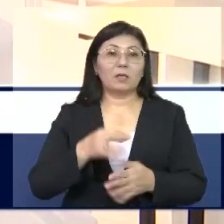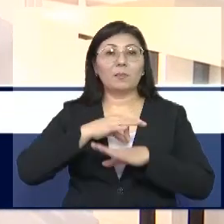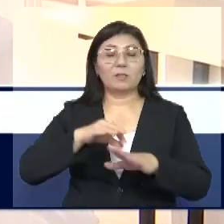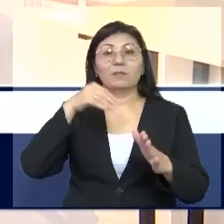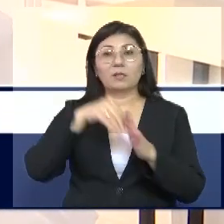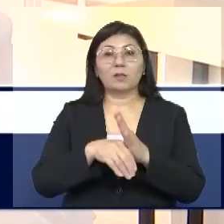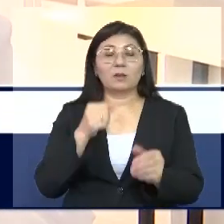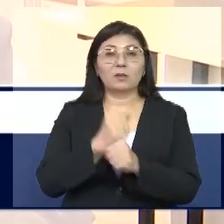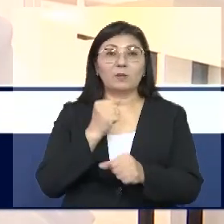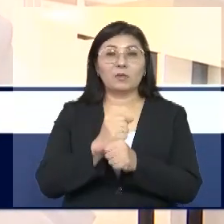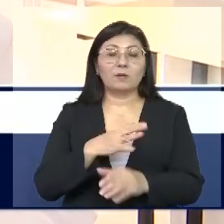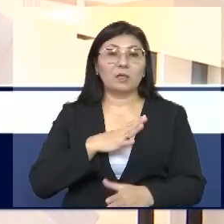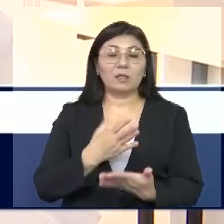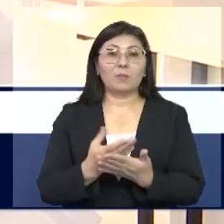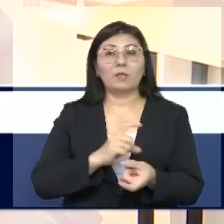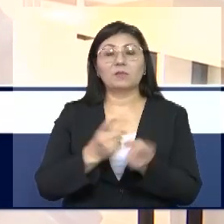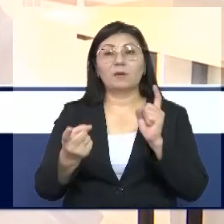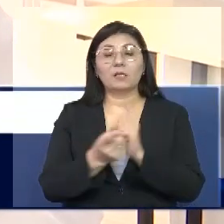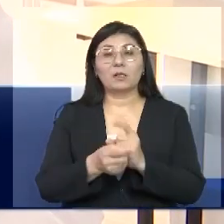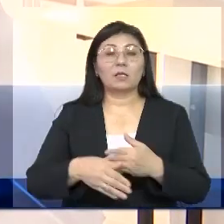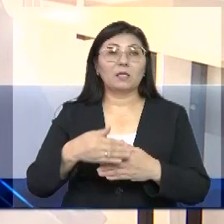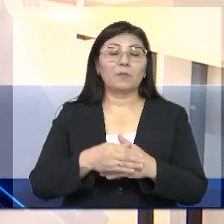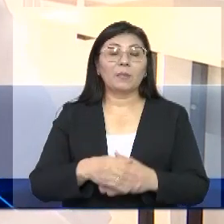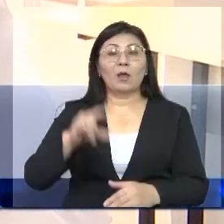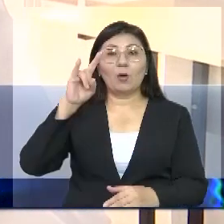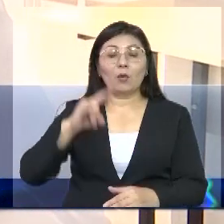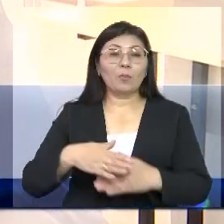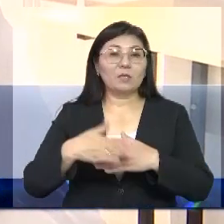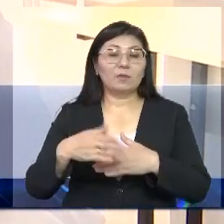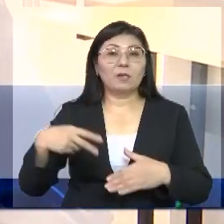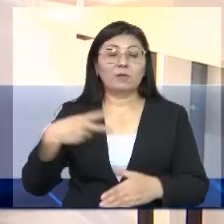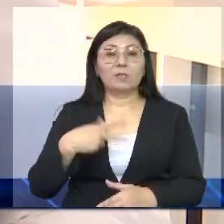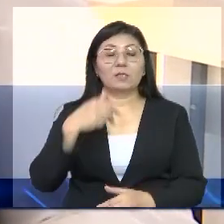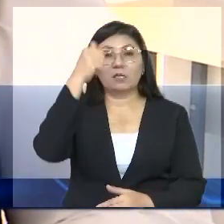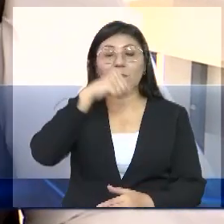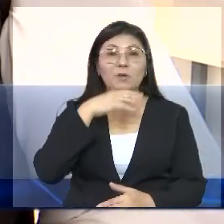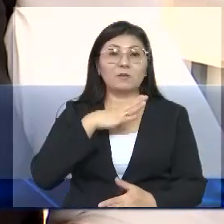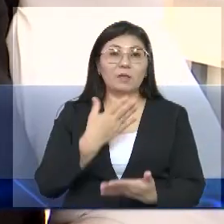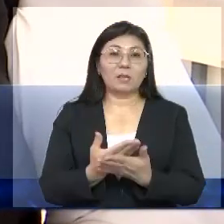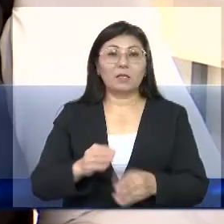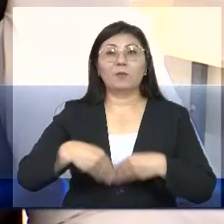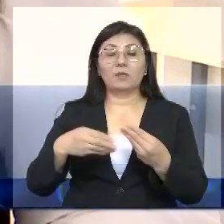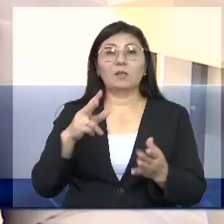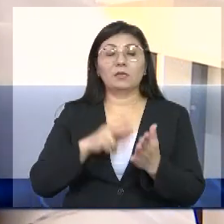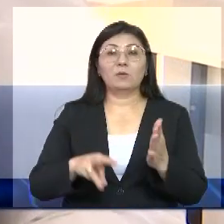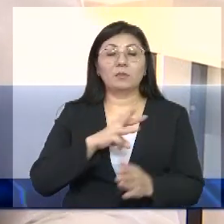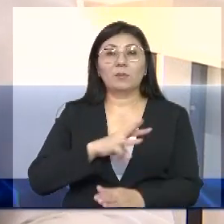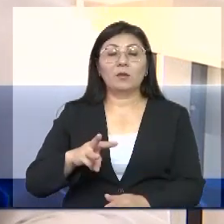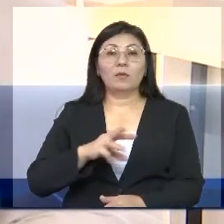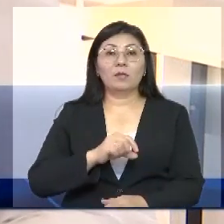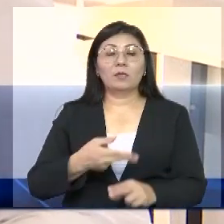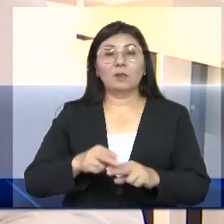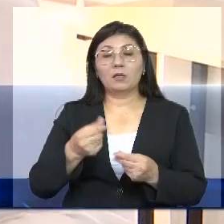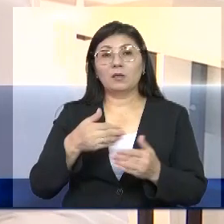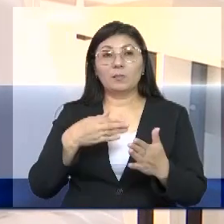внутренние отделочные работы были заменены полы двери и окна в 2023 году на капремонт выделили 70 млн тенге на эти